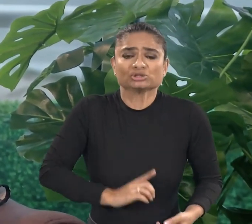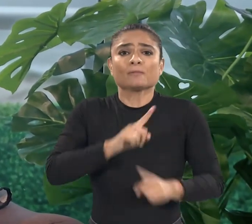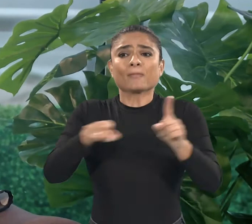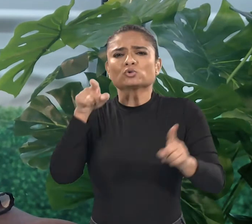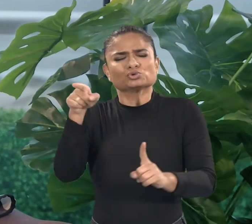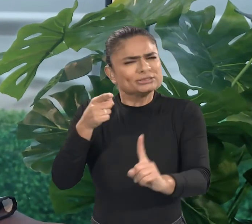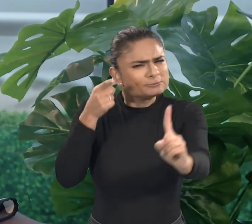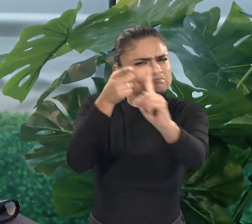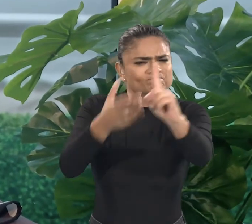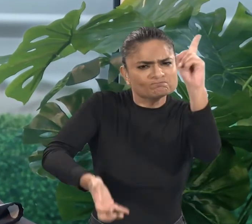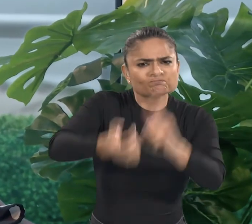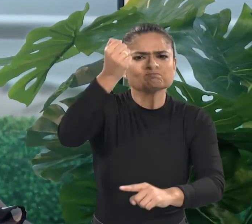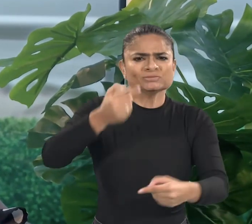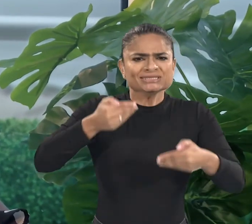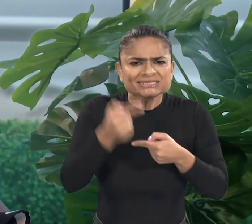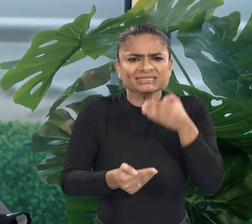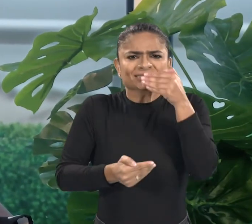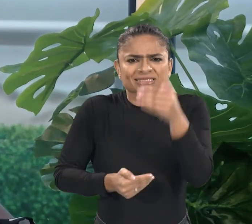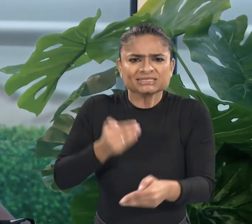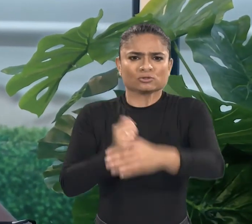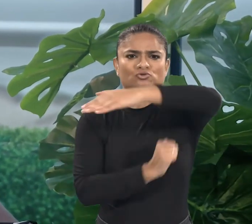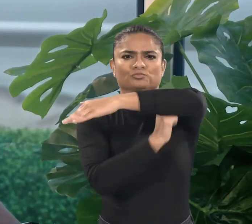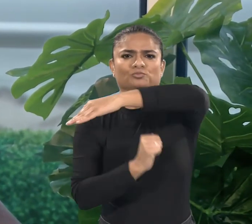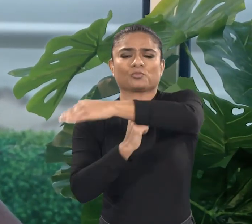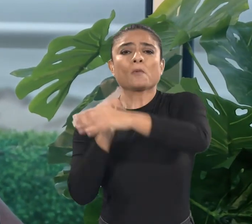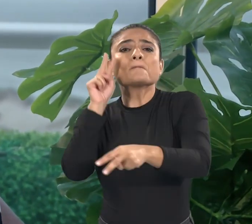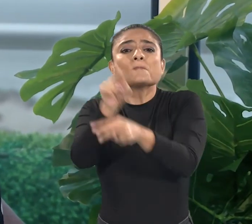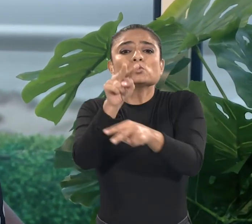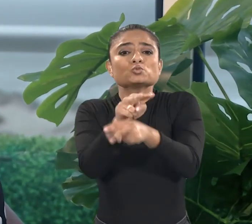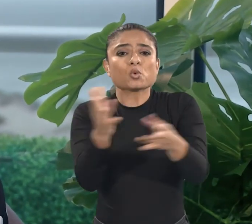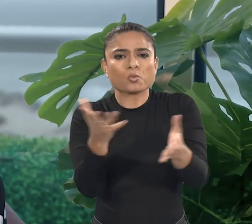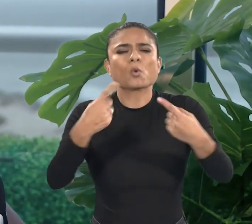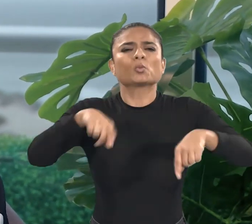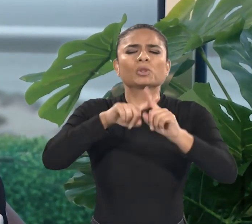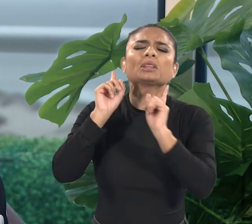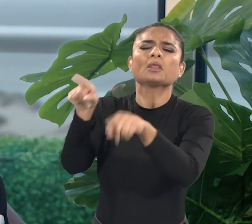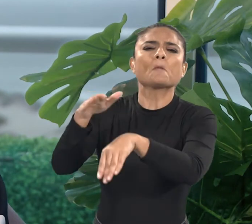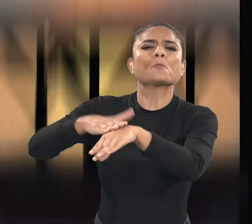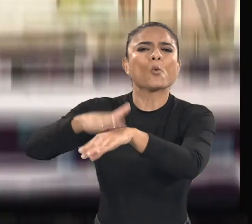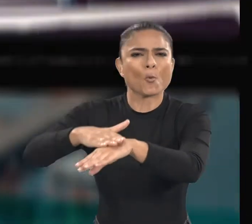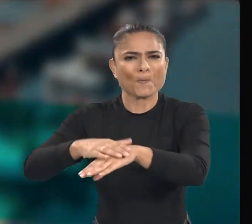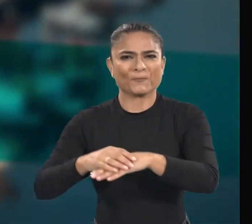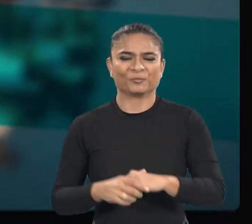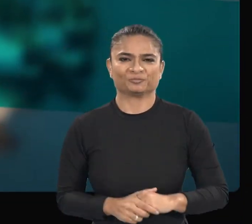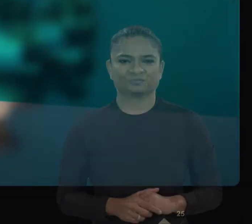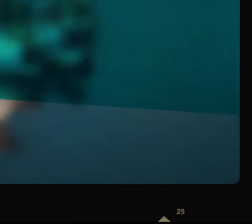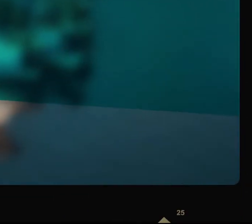her own struggles, she is a pillar of strength and mentor for students on campus. Let's find out more.